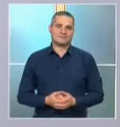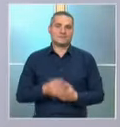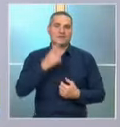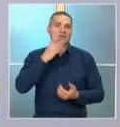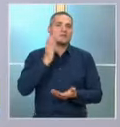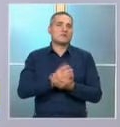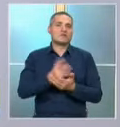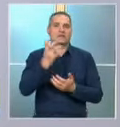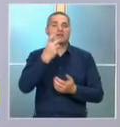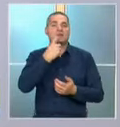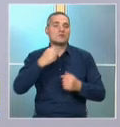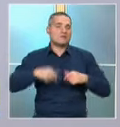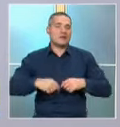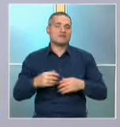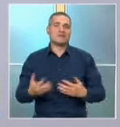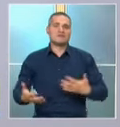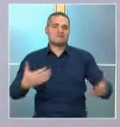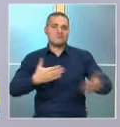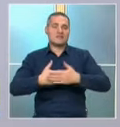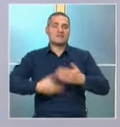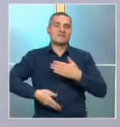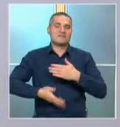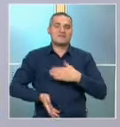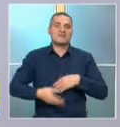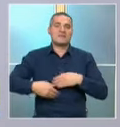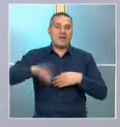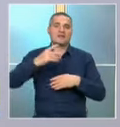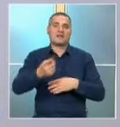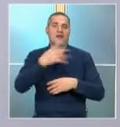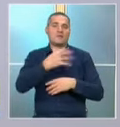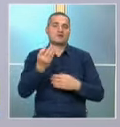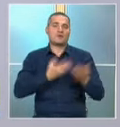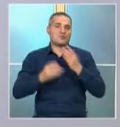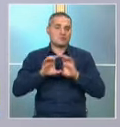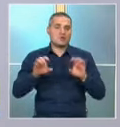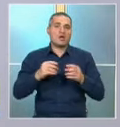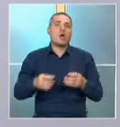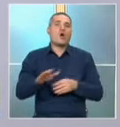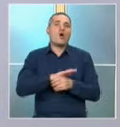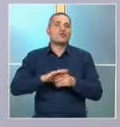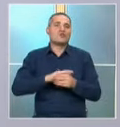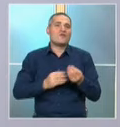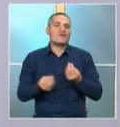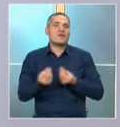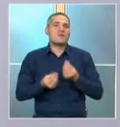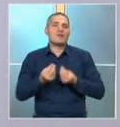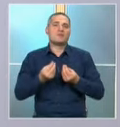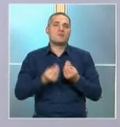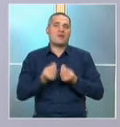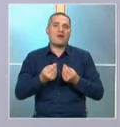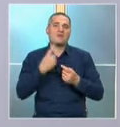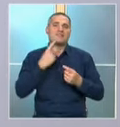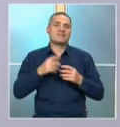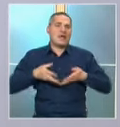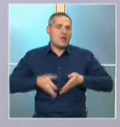За последните 30 години у нас са закрити над 1500 училища. Основните причини са свързани с демографските промени в